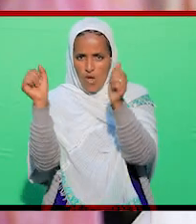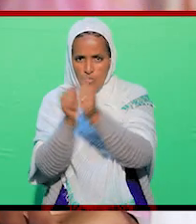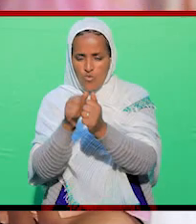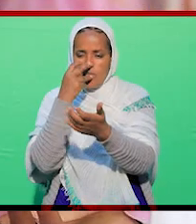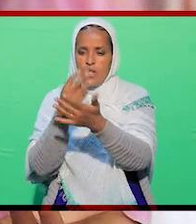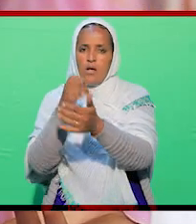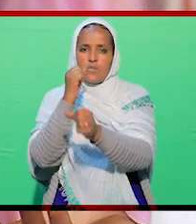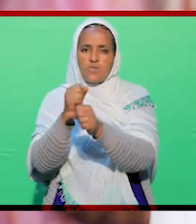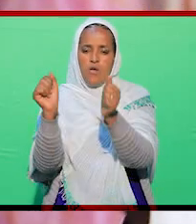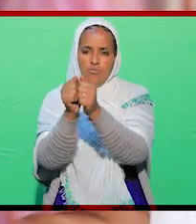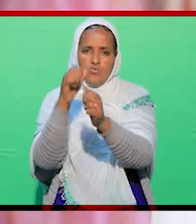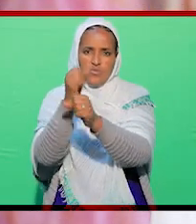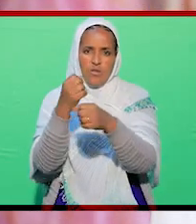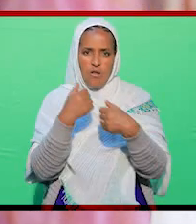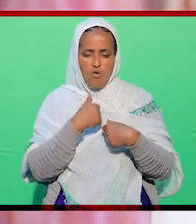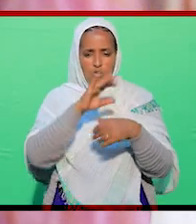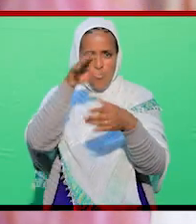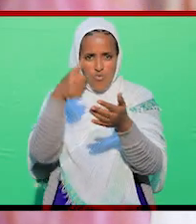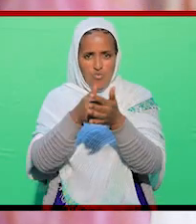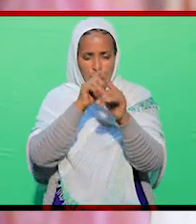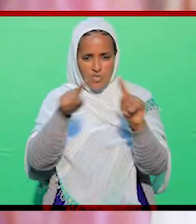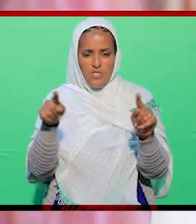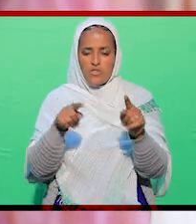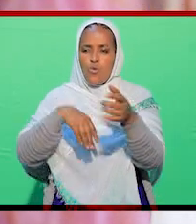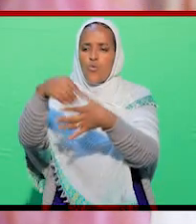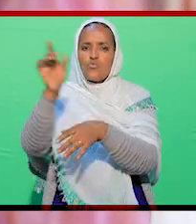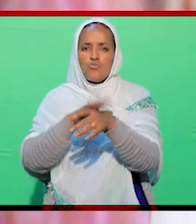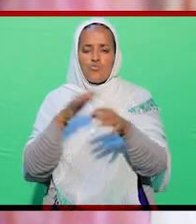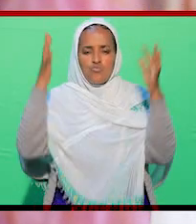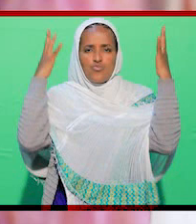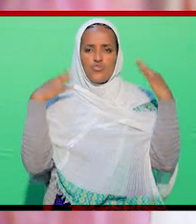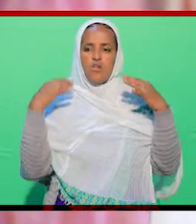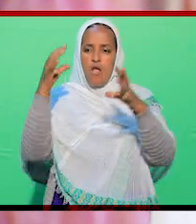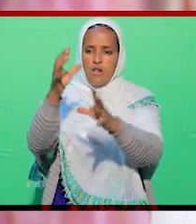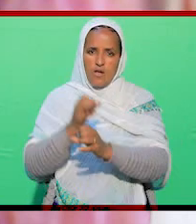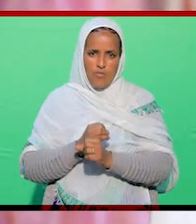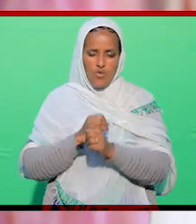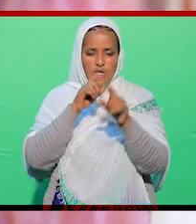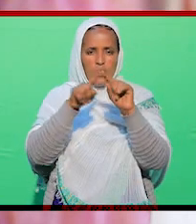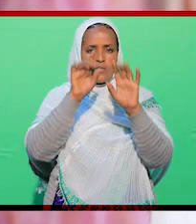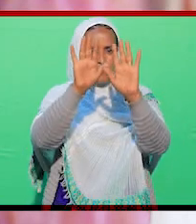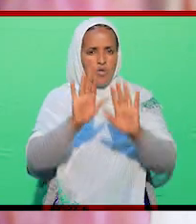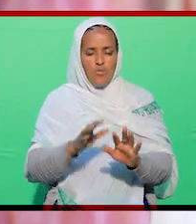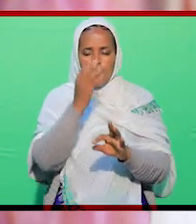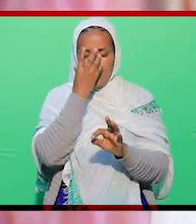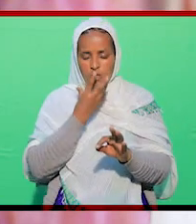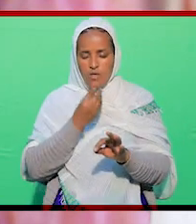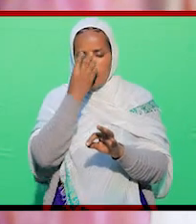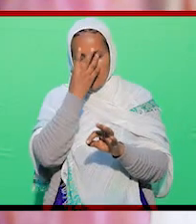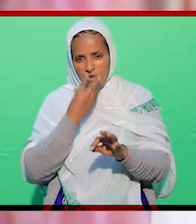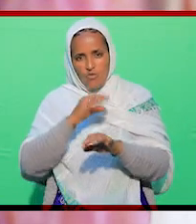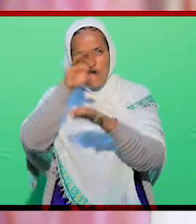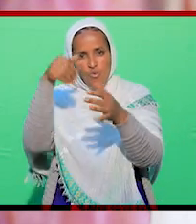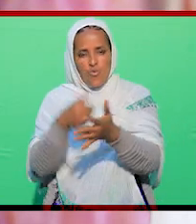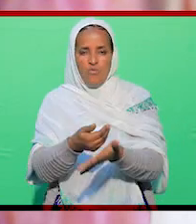ከሃይማኖታቸው ጋር ምን ይዘዋል? ምግባር ይዘው ነበረ። ሁሉም ግን የወጡት ምን ሊቀበሉ ነው አለ? ሙሽራ ሊቀበሉ ነው አለ። ግን የሚገርመው